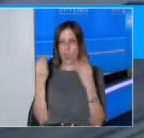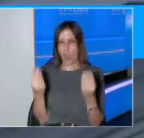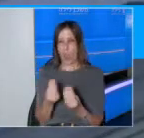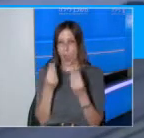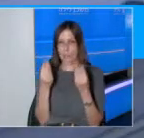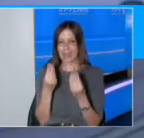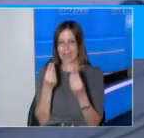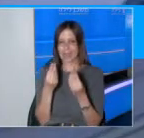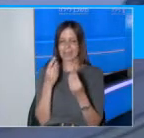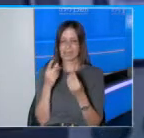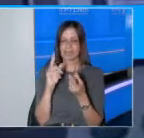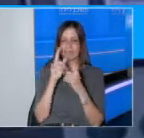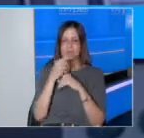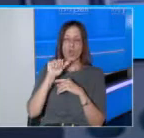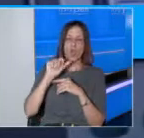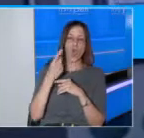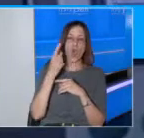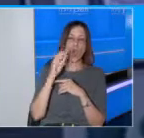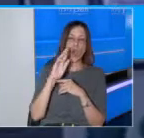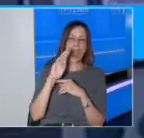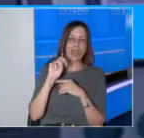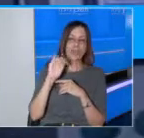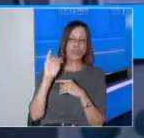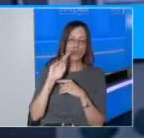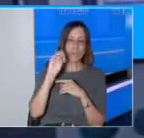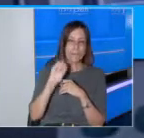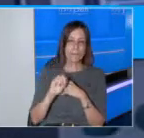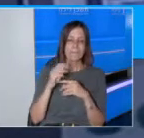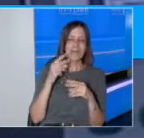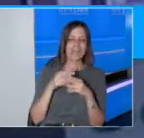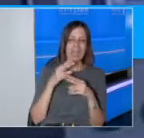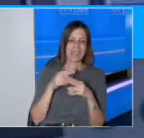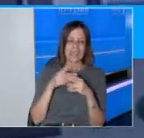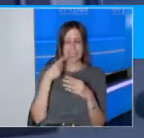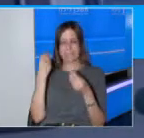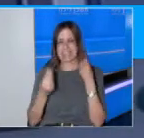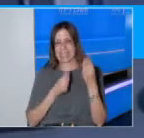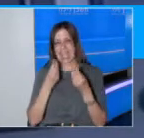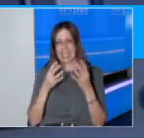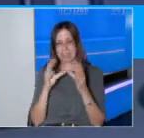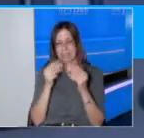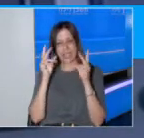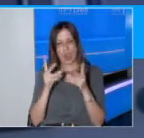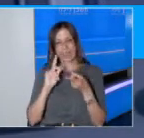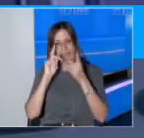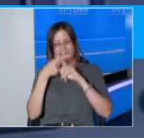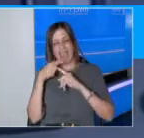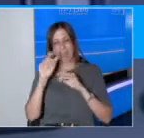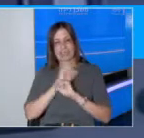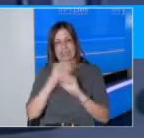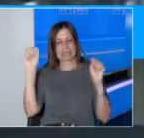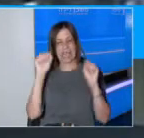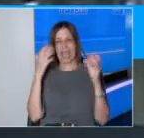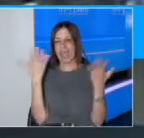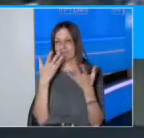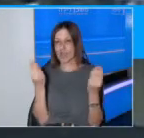בקיע לאורניום מטל, למה שנקרא לאורניום מתחתי, משחקים עם יכולת ההפיכה שלו לפצצה. איפה כל הדברים